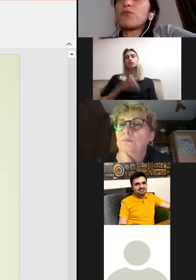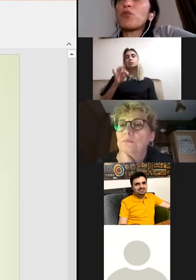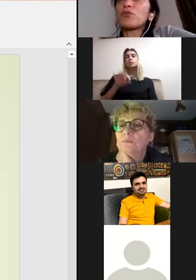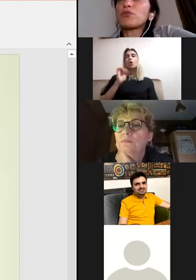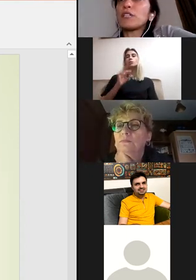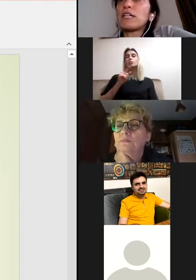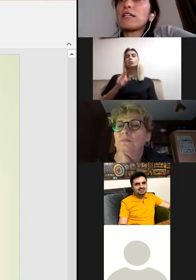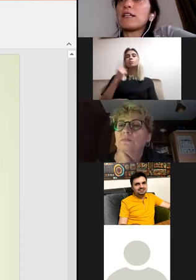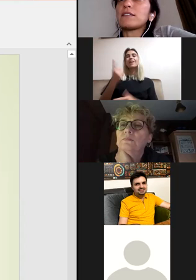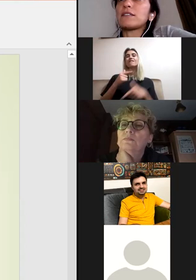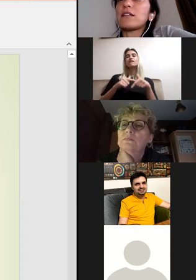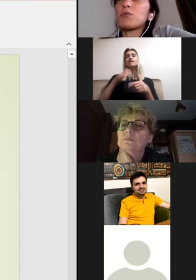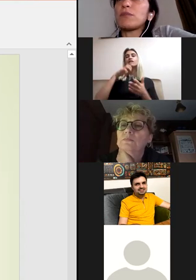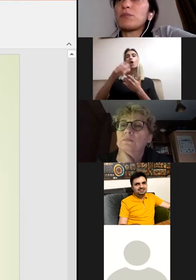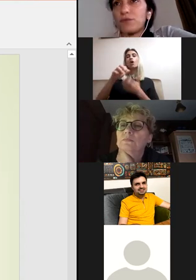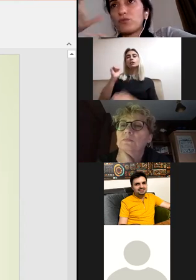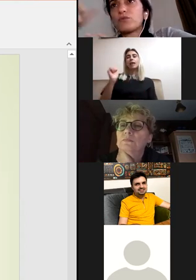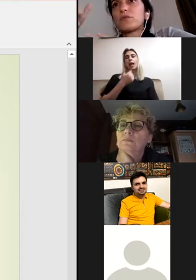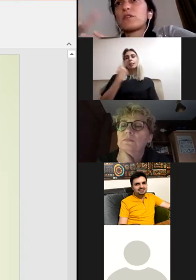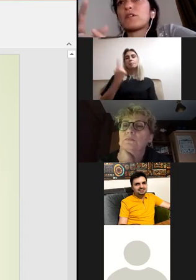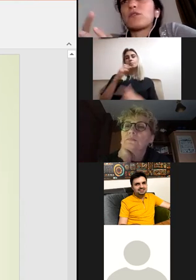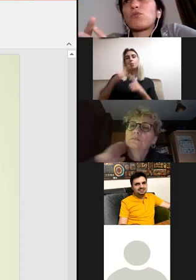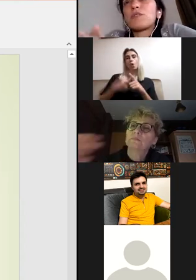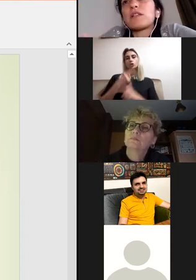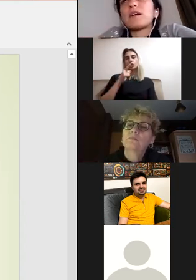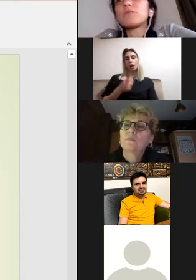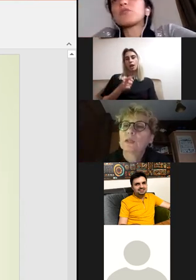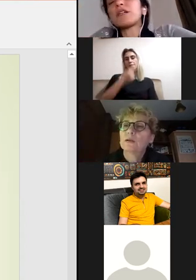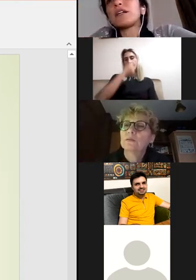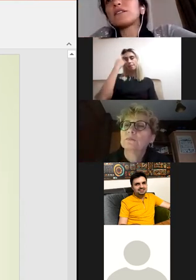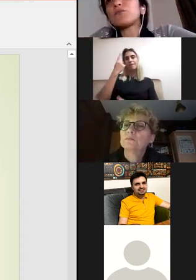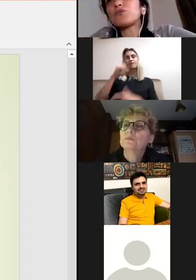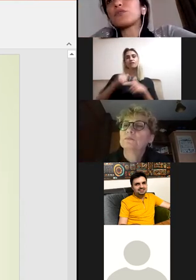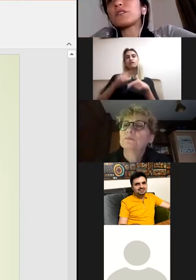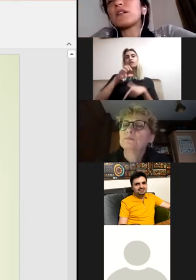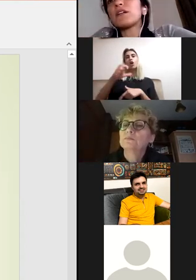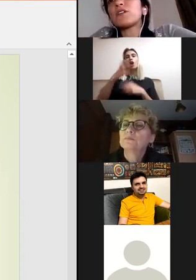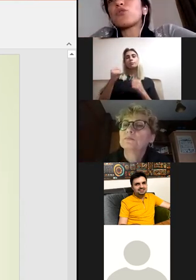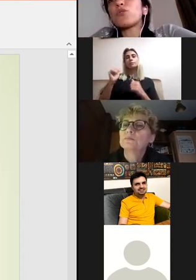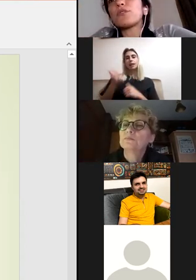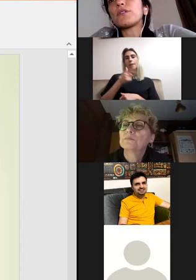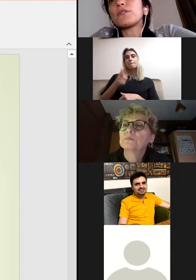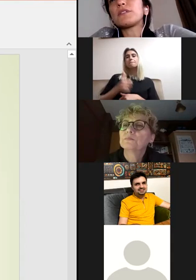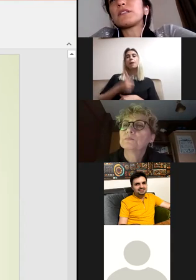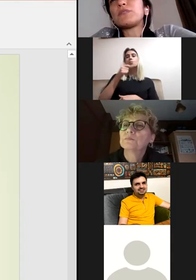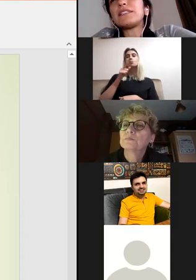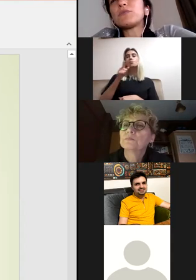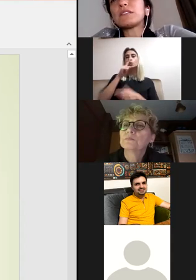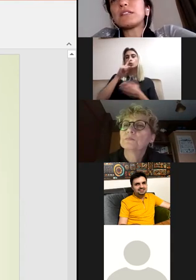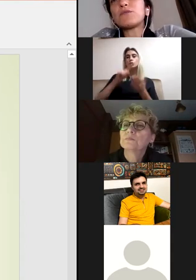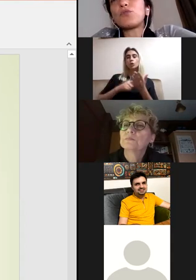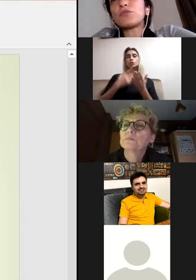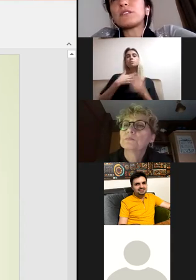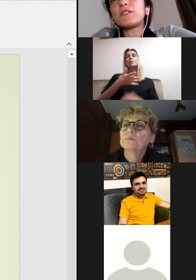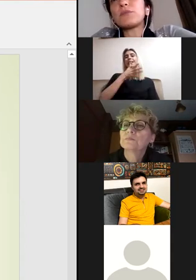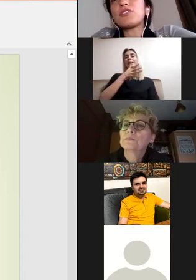bir fon gerektiren bir proje. Belli bir fon olması lazım. Şimdi bakanlığın bu noktada çok bildiğim